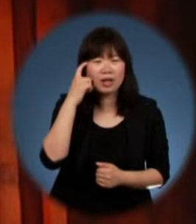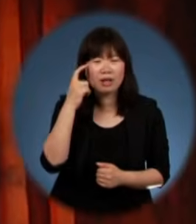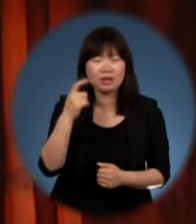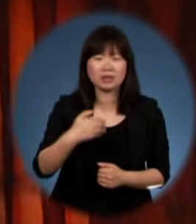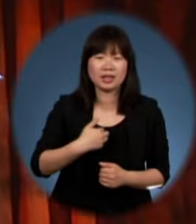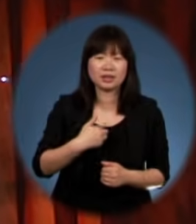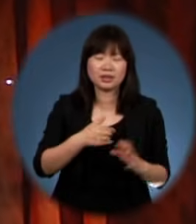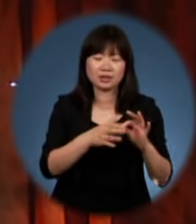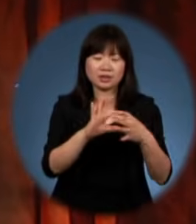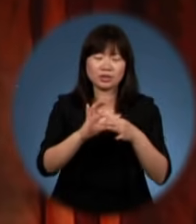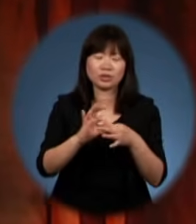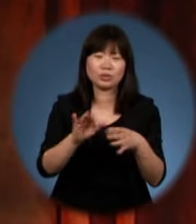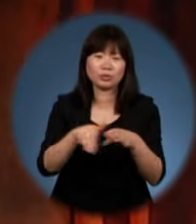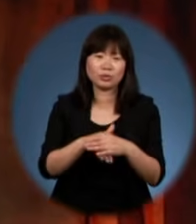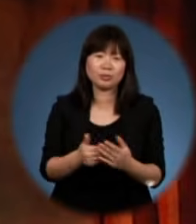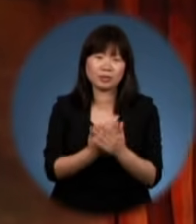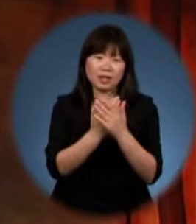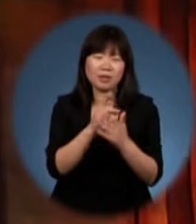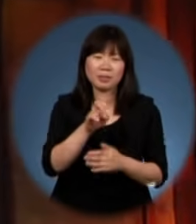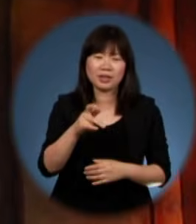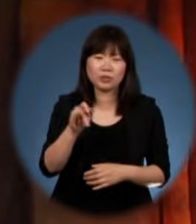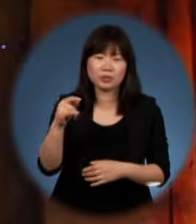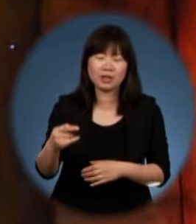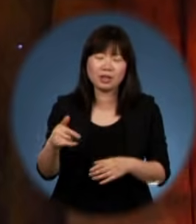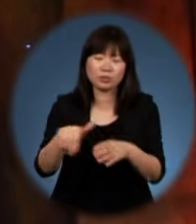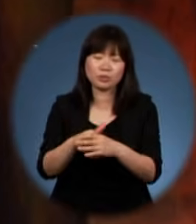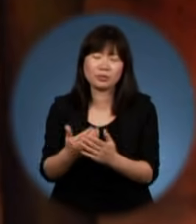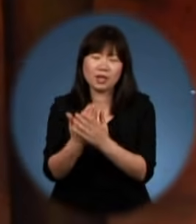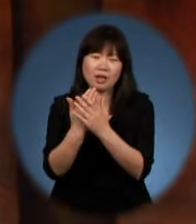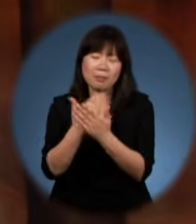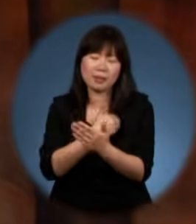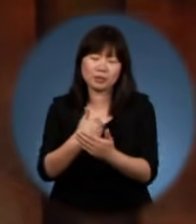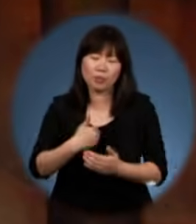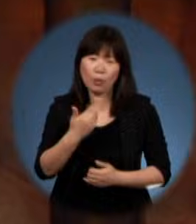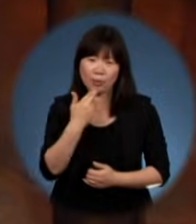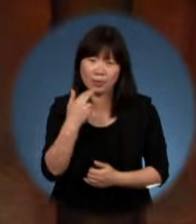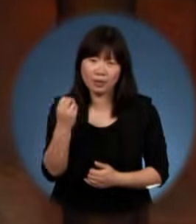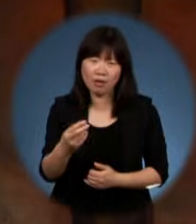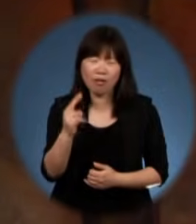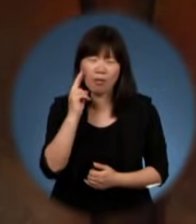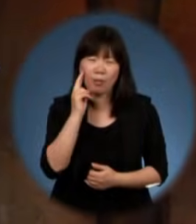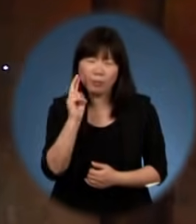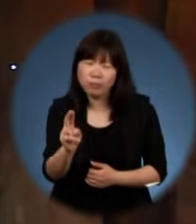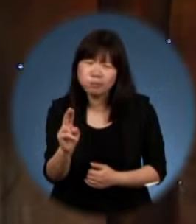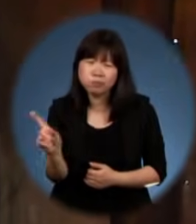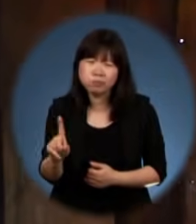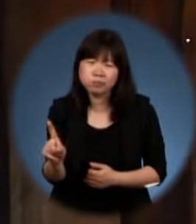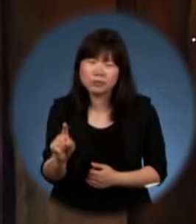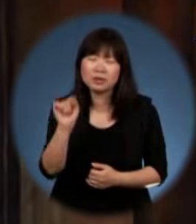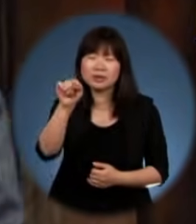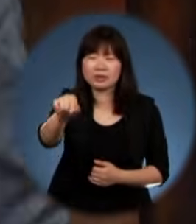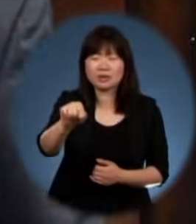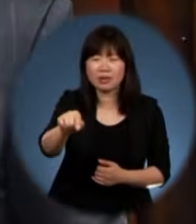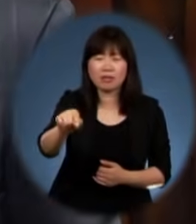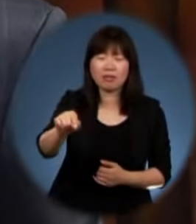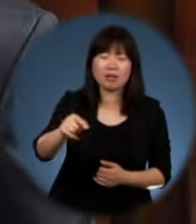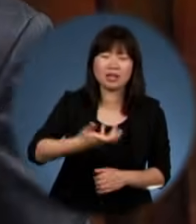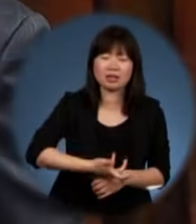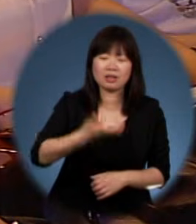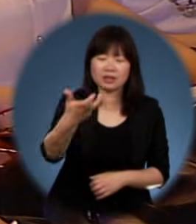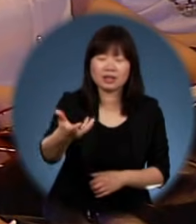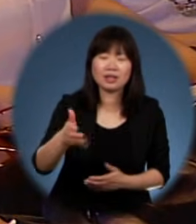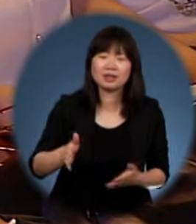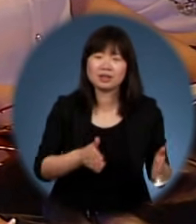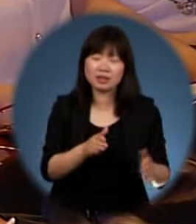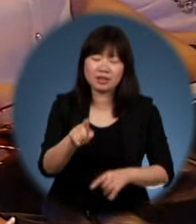그리스 문명 마케도니아 몸에 만족하지 않고 그친 저 원정에 길을 나